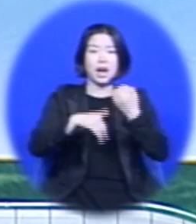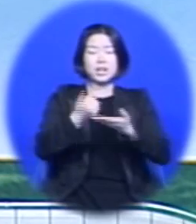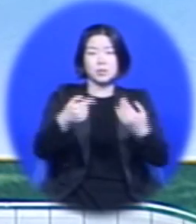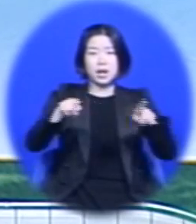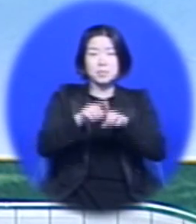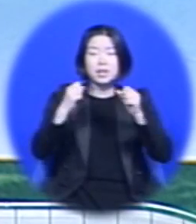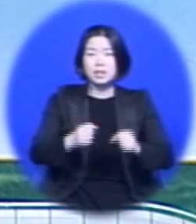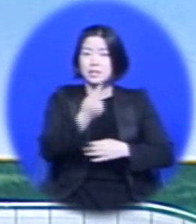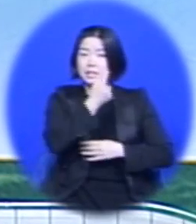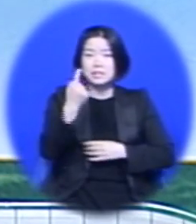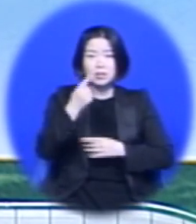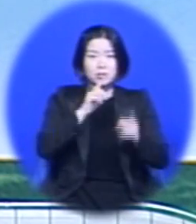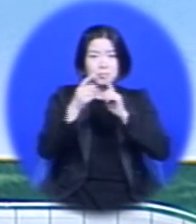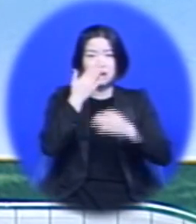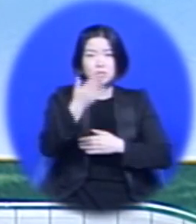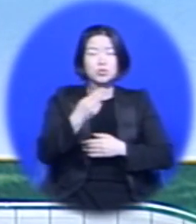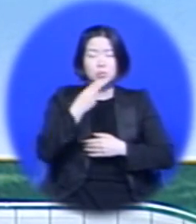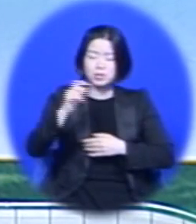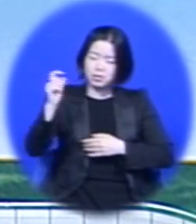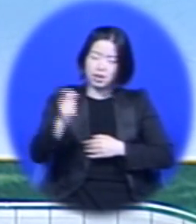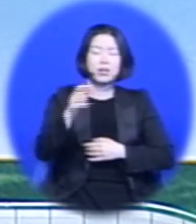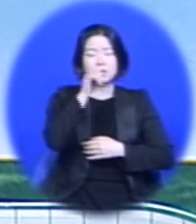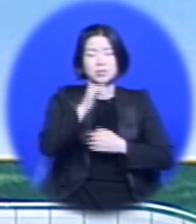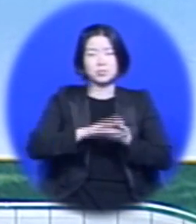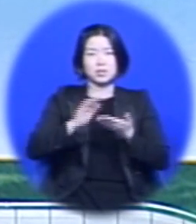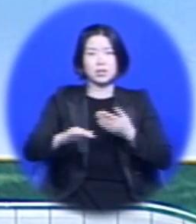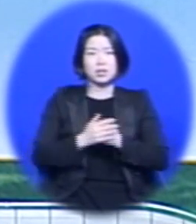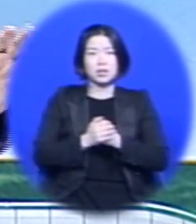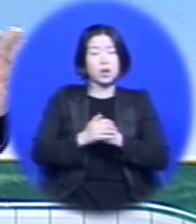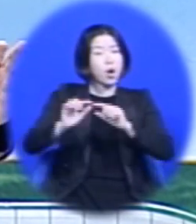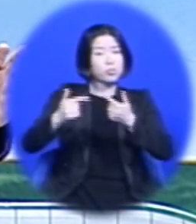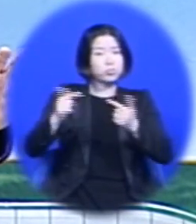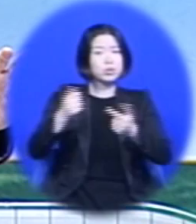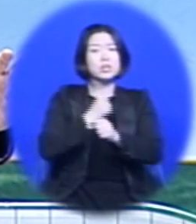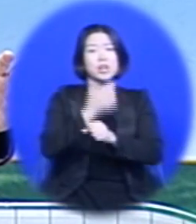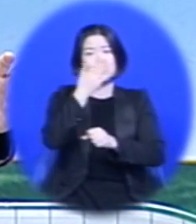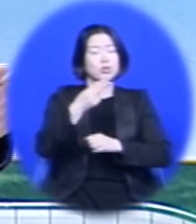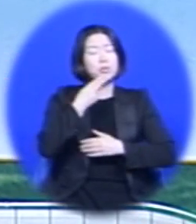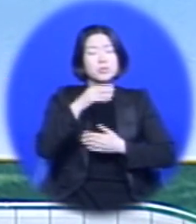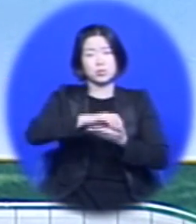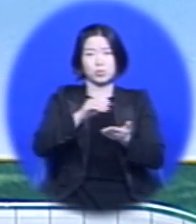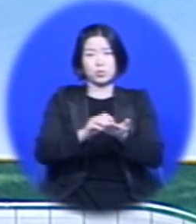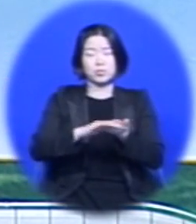계시는 증거는 말할 수 없이 강력합니다. 부인할 수가 없을 정도예요.